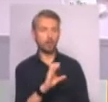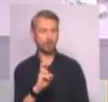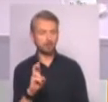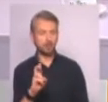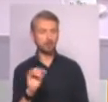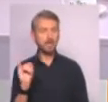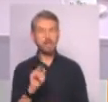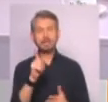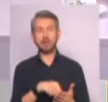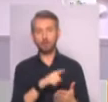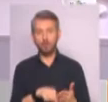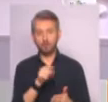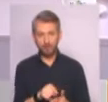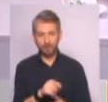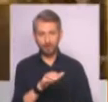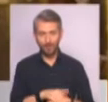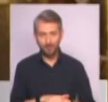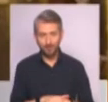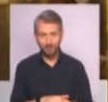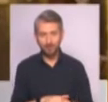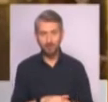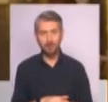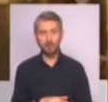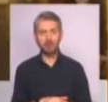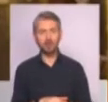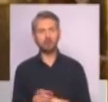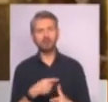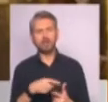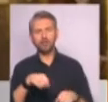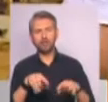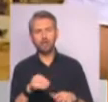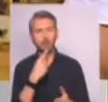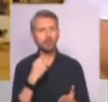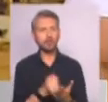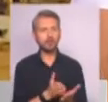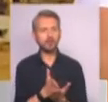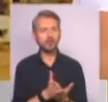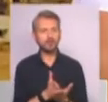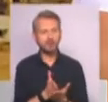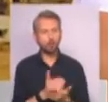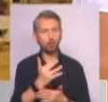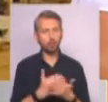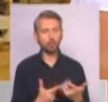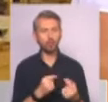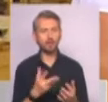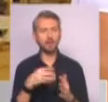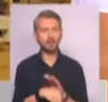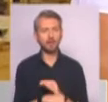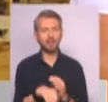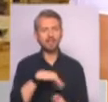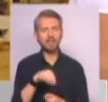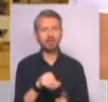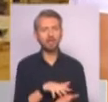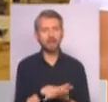І скасувавши цей відповідний факт, чи рішення про затвердження штатного розпису, де закладені зайві витрати